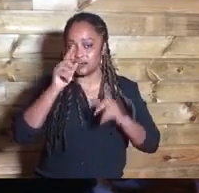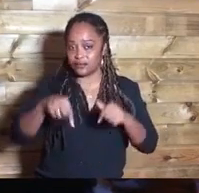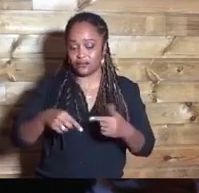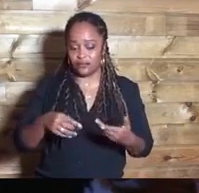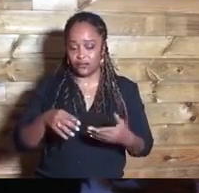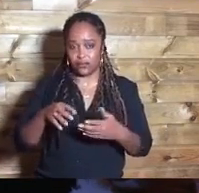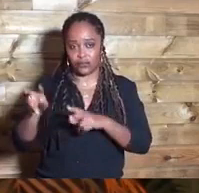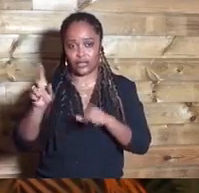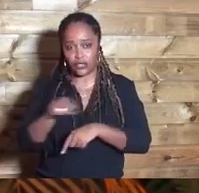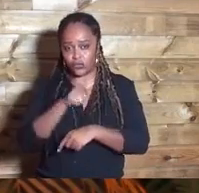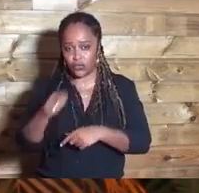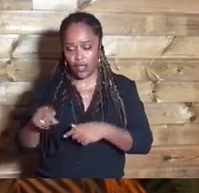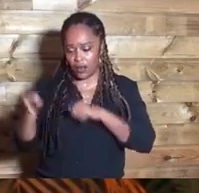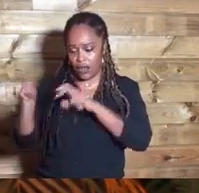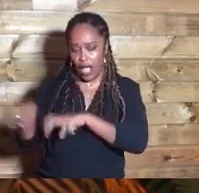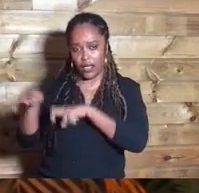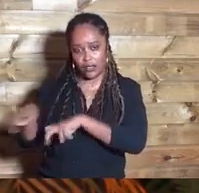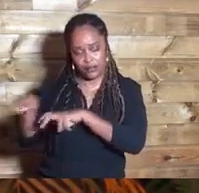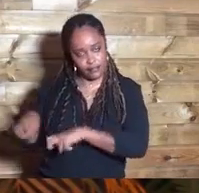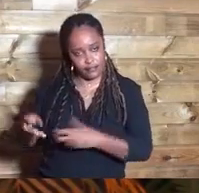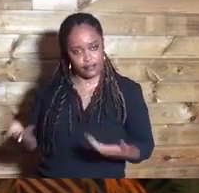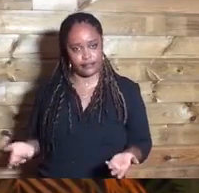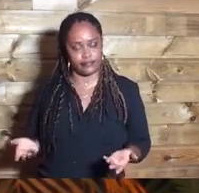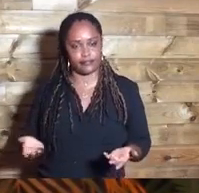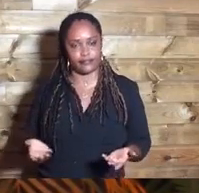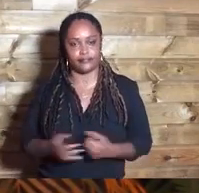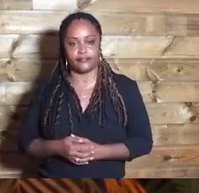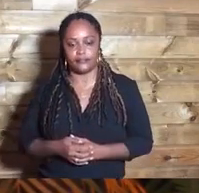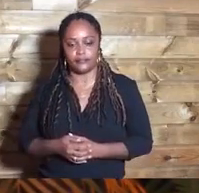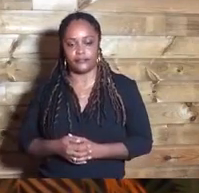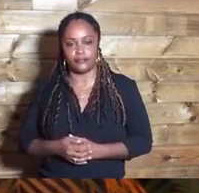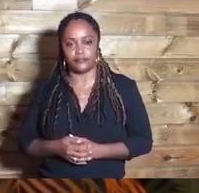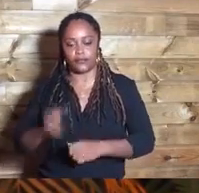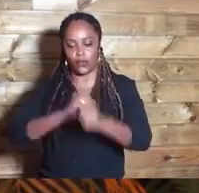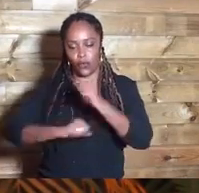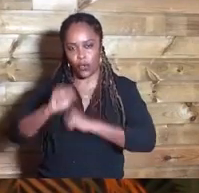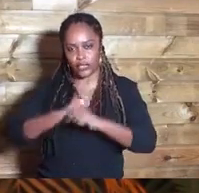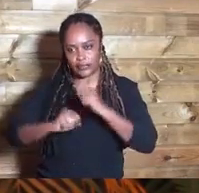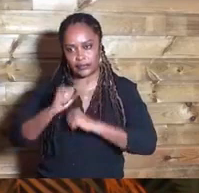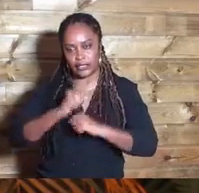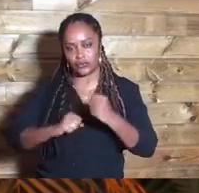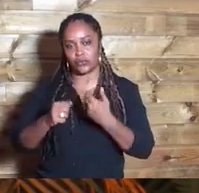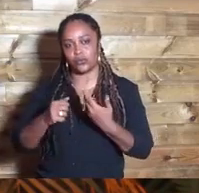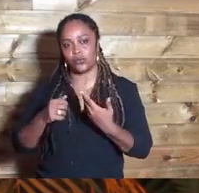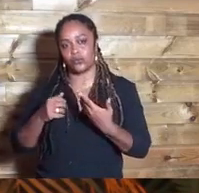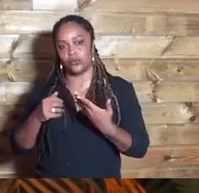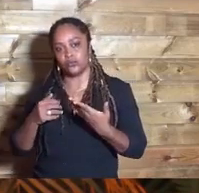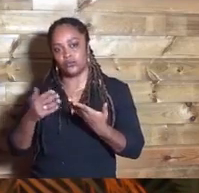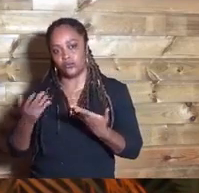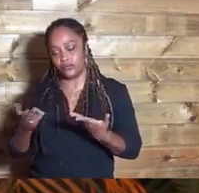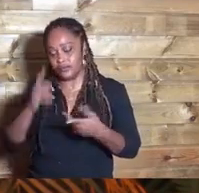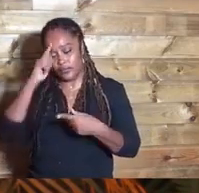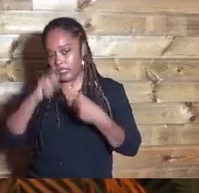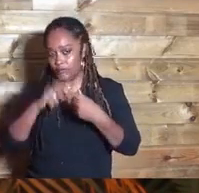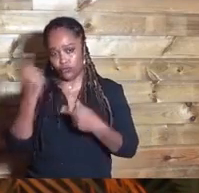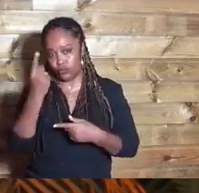travaille au roi casaille. Et enfin, l'organisation de services support adaptés, donc la création d'une autre agence de souveraineté alimentaire,